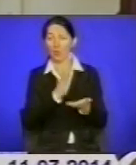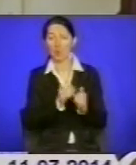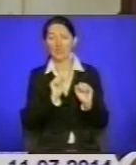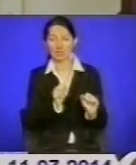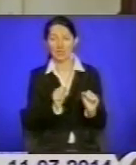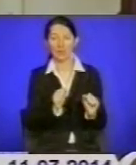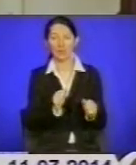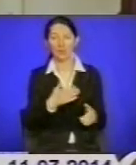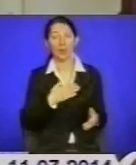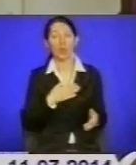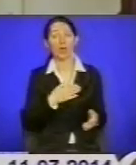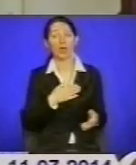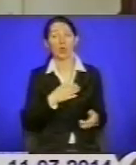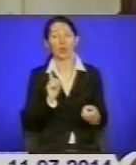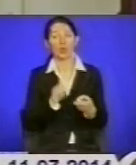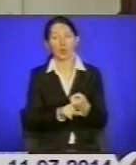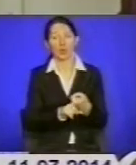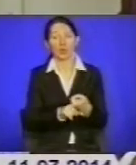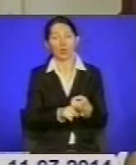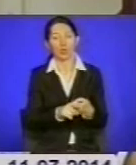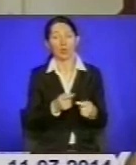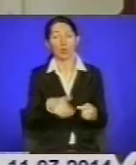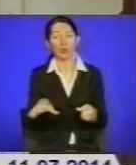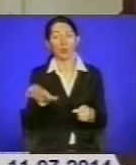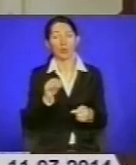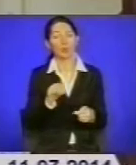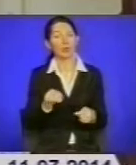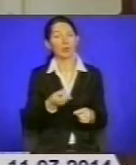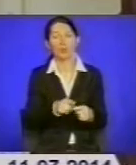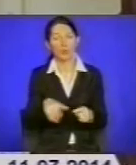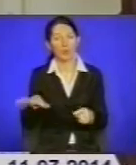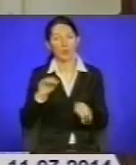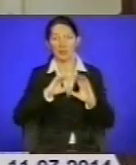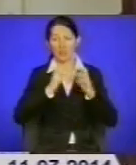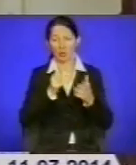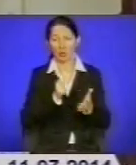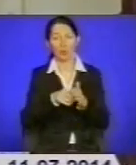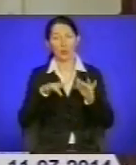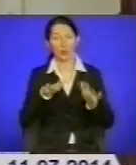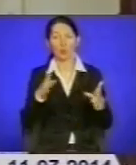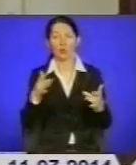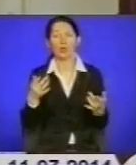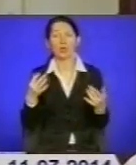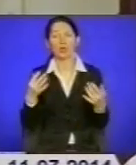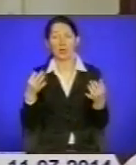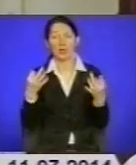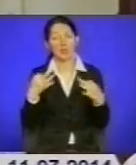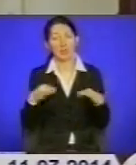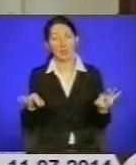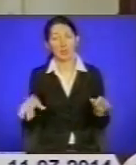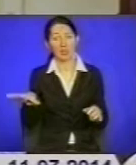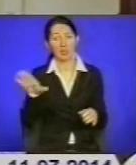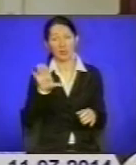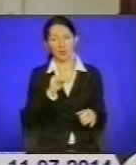Ми долучили до всього весь світ, до процесу звільнення всіх українських заручників, в тому